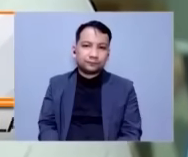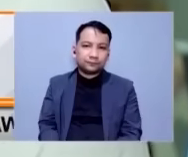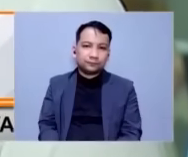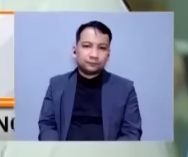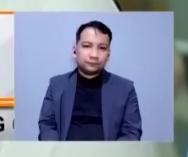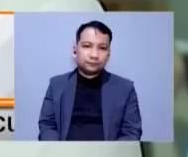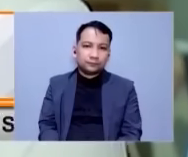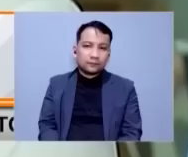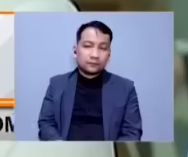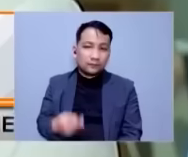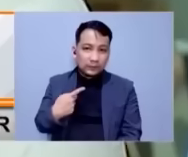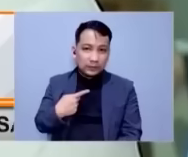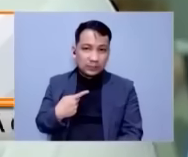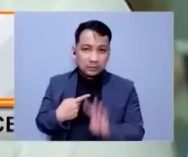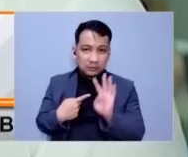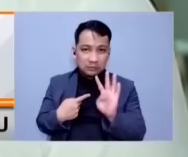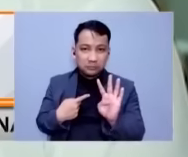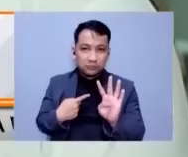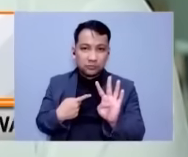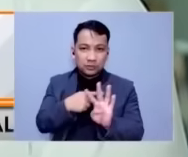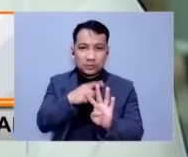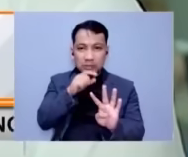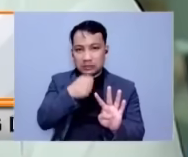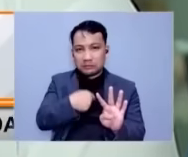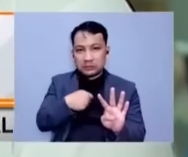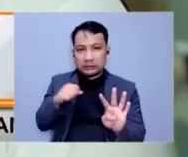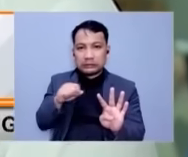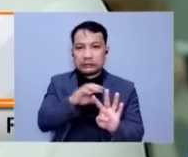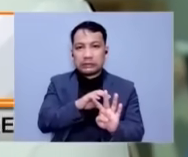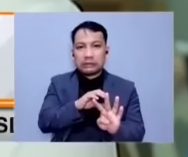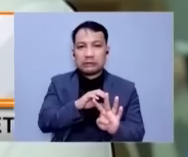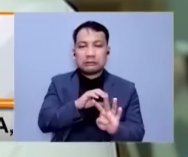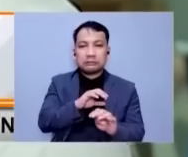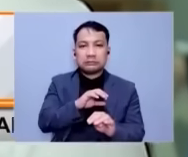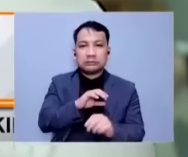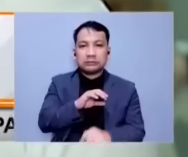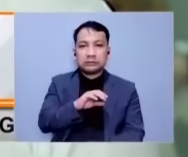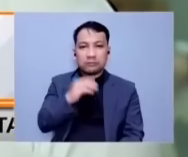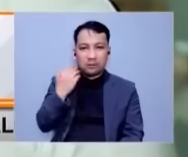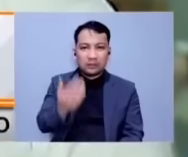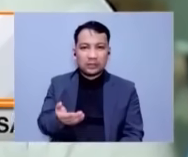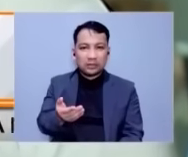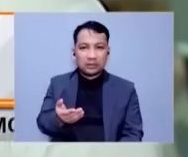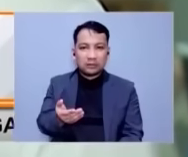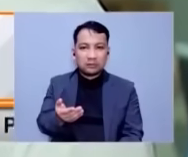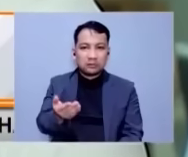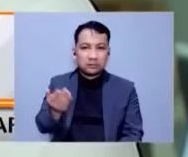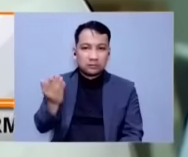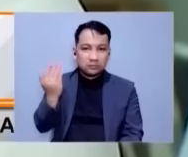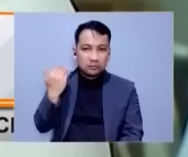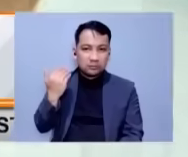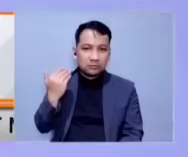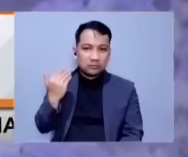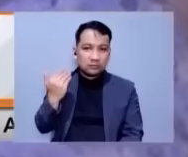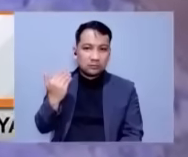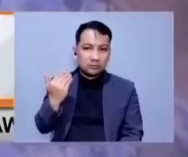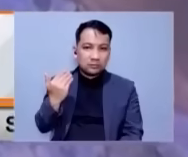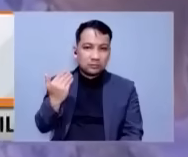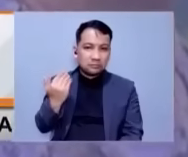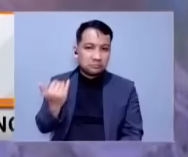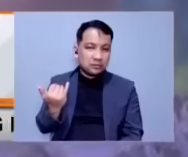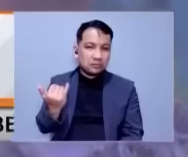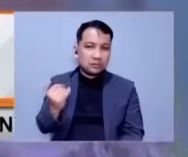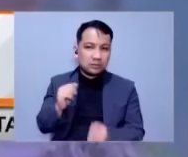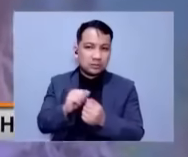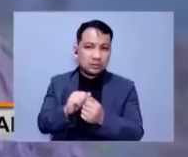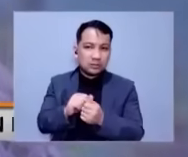mga apat na ho kaming mga senior citizen na babawian ng buhay itong pagpasok ng tag-araw. Kabilang sa mga